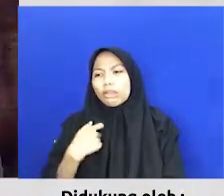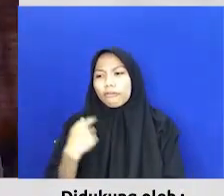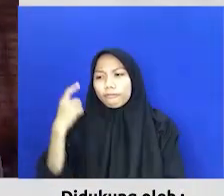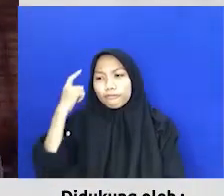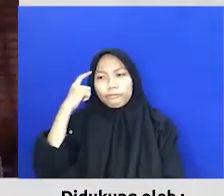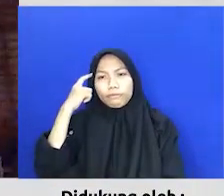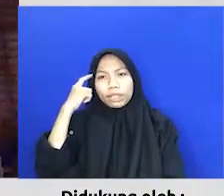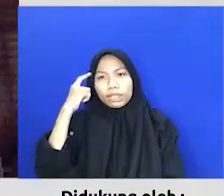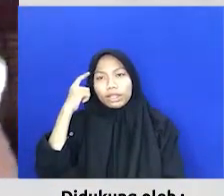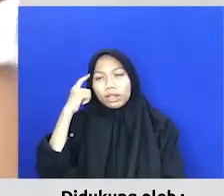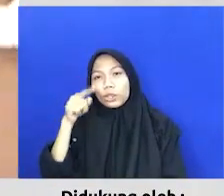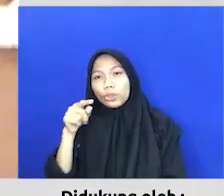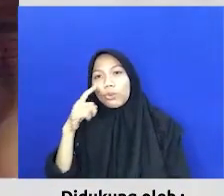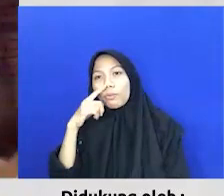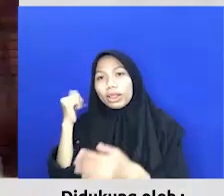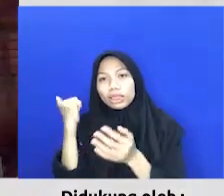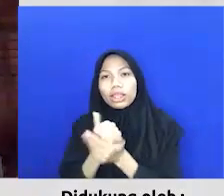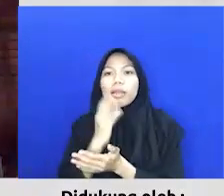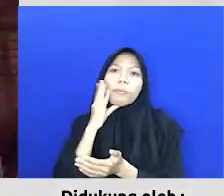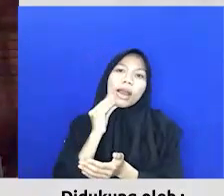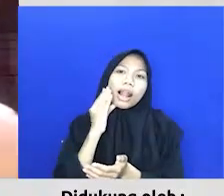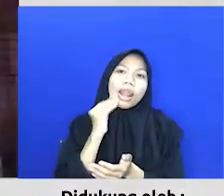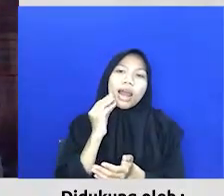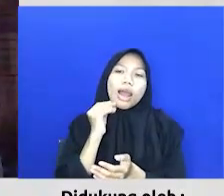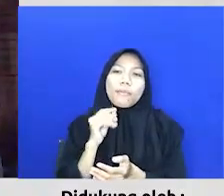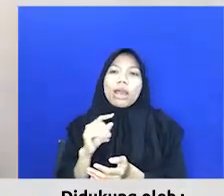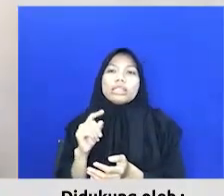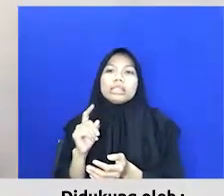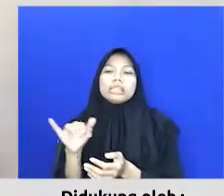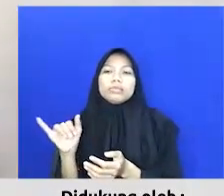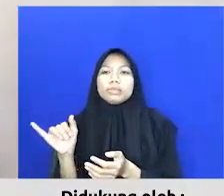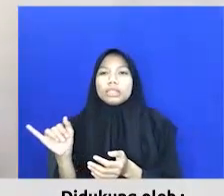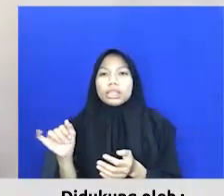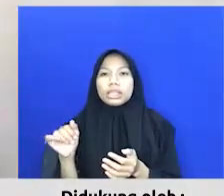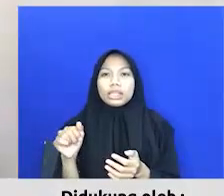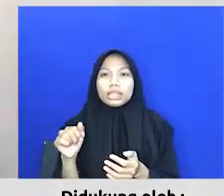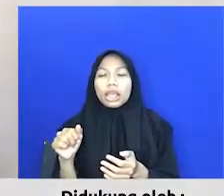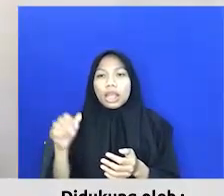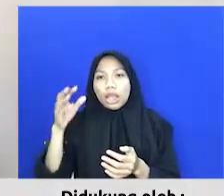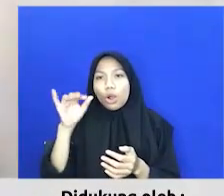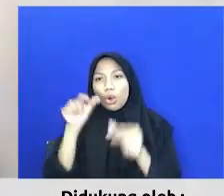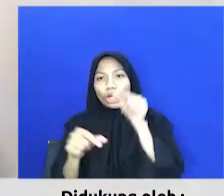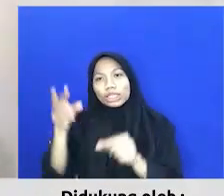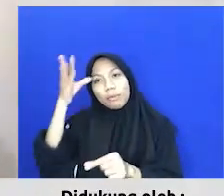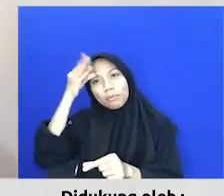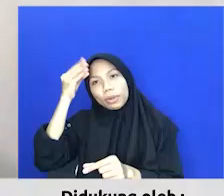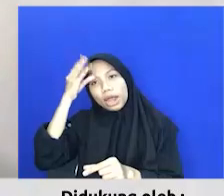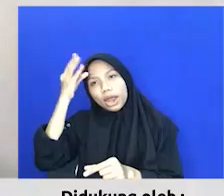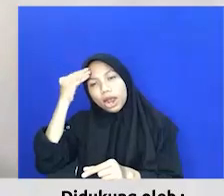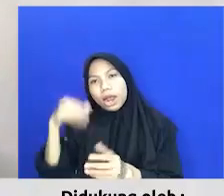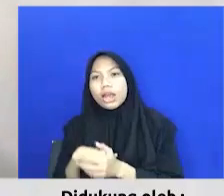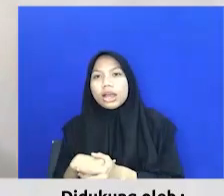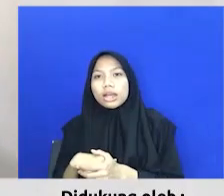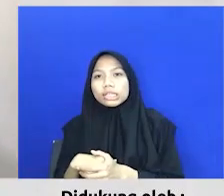bagaimana mengolahnya menjadi sebuah tulisan maupun sebuah bayangan, sebuah visual film melalui skenario